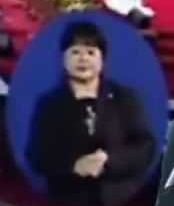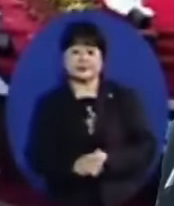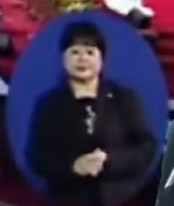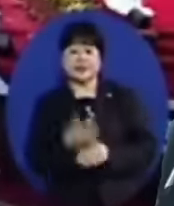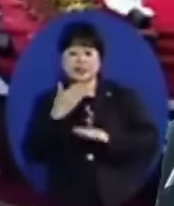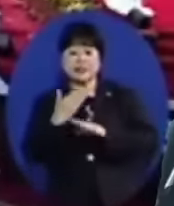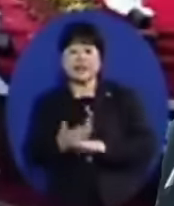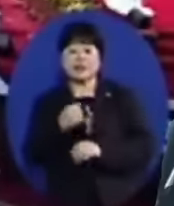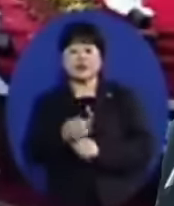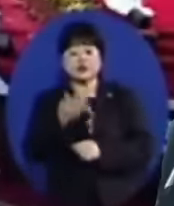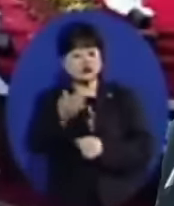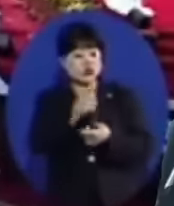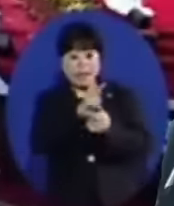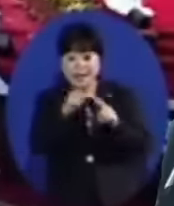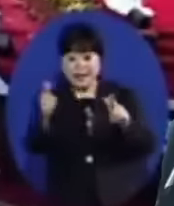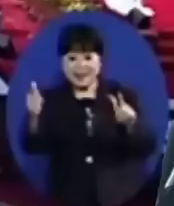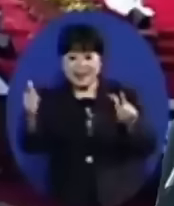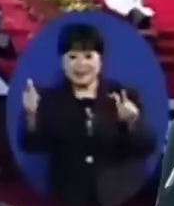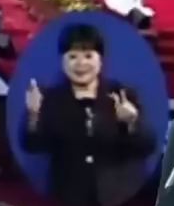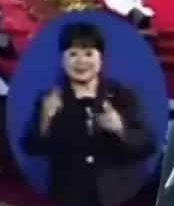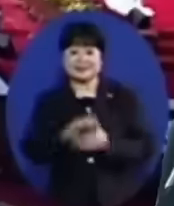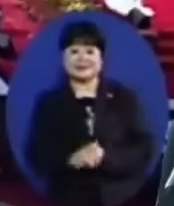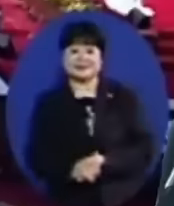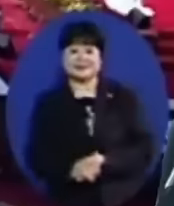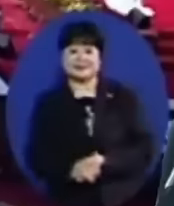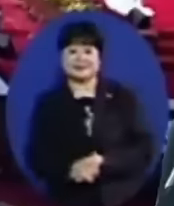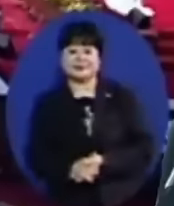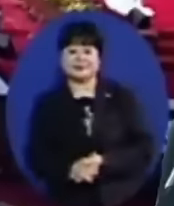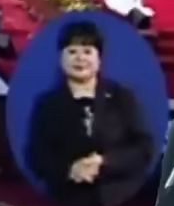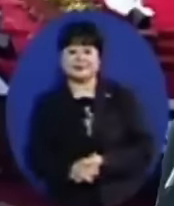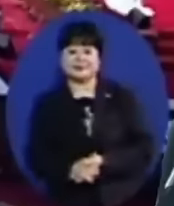다르게 만들어주는 것은 아닌 것입니다.